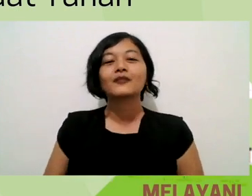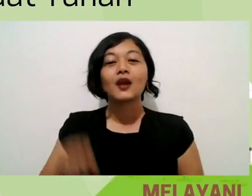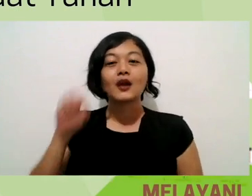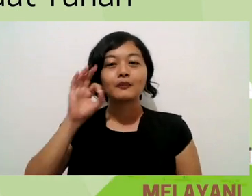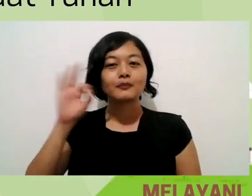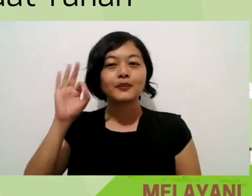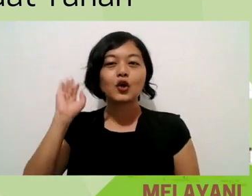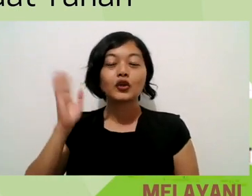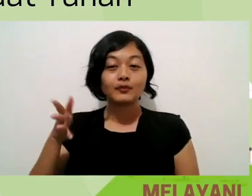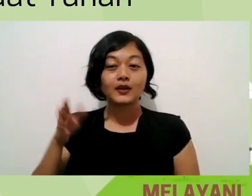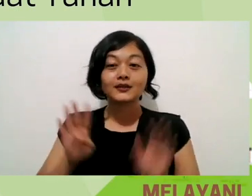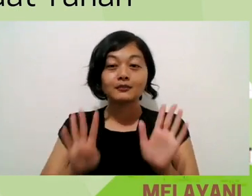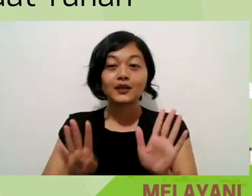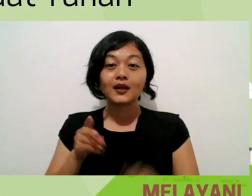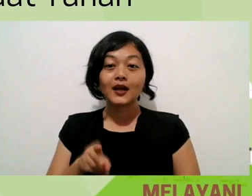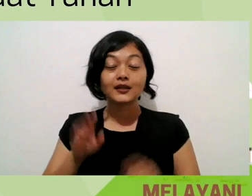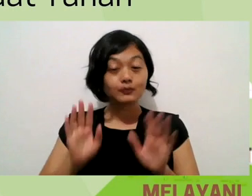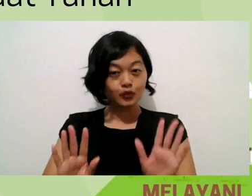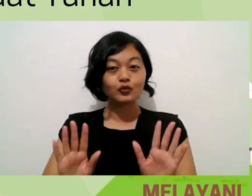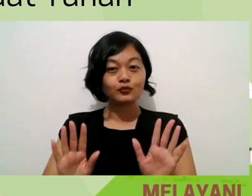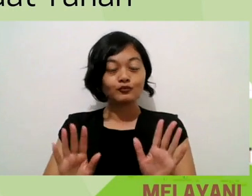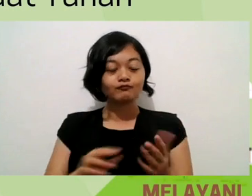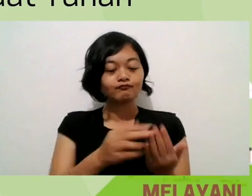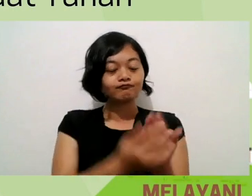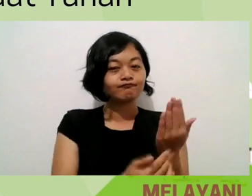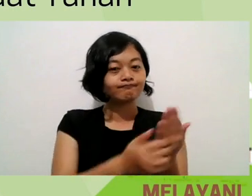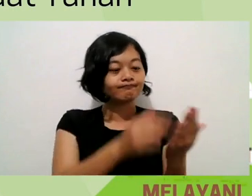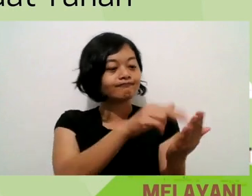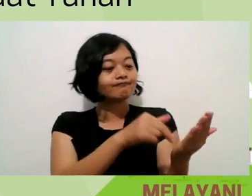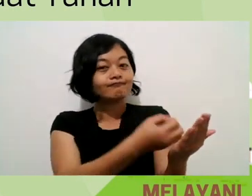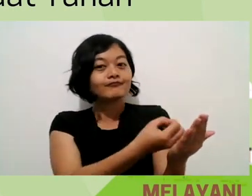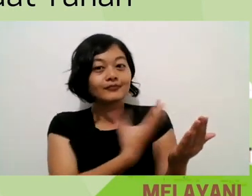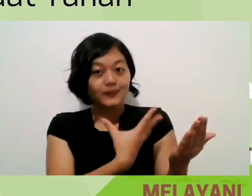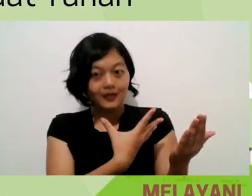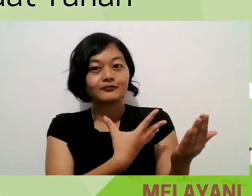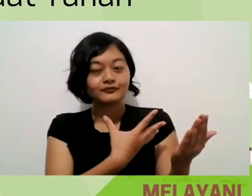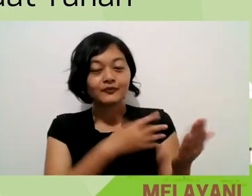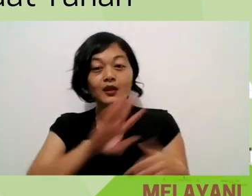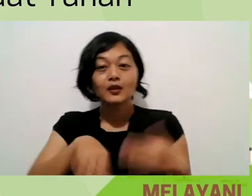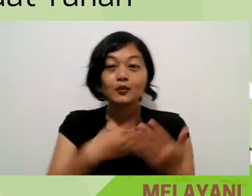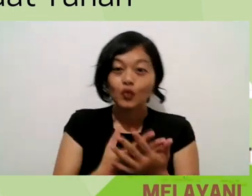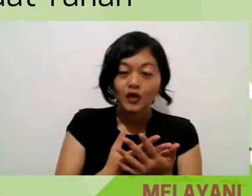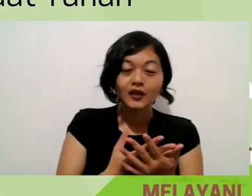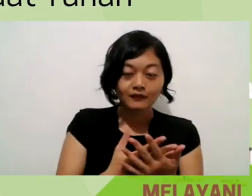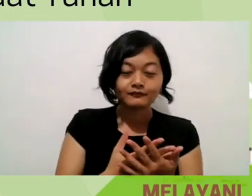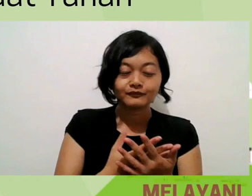Segala sesuatu yang dijumpai tanganmu untuk dikerjakan, kerjakanlah itu sekuat